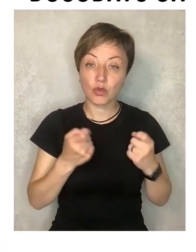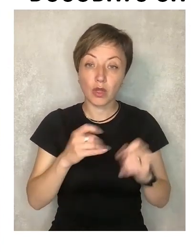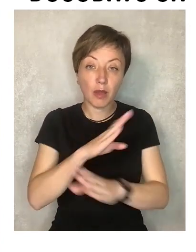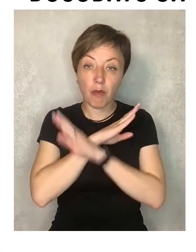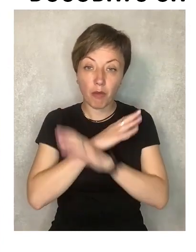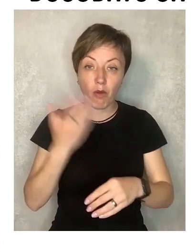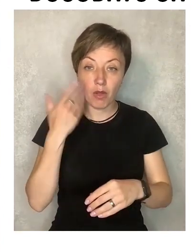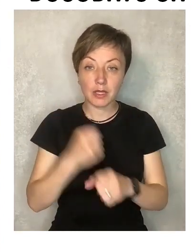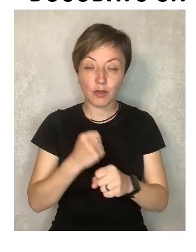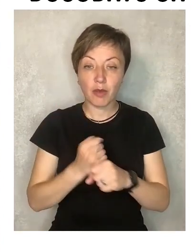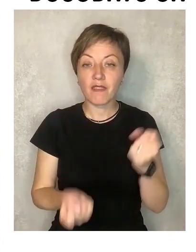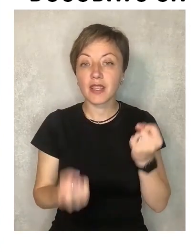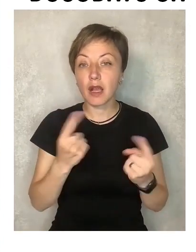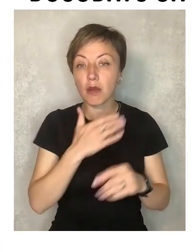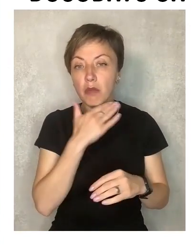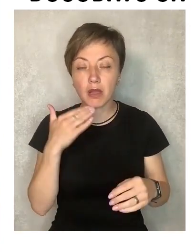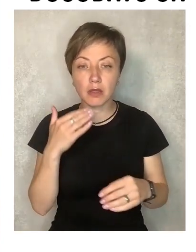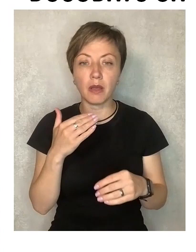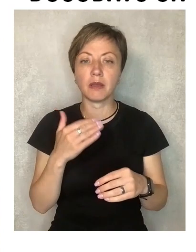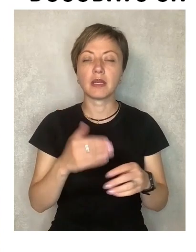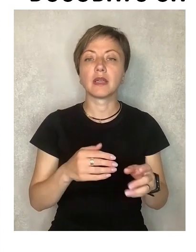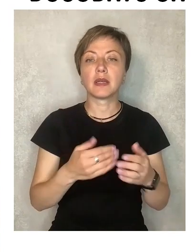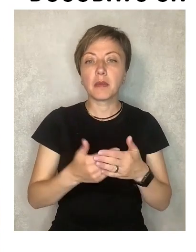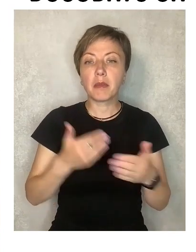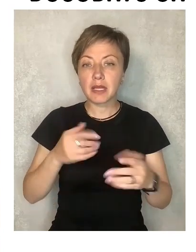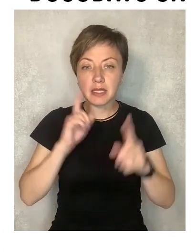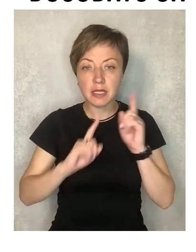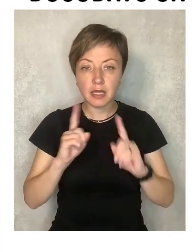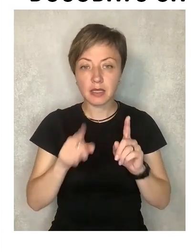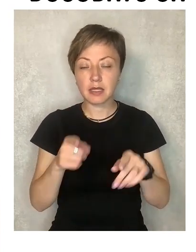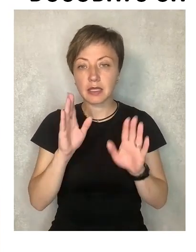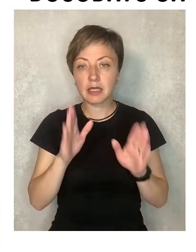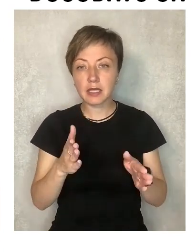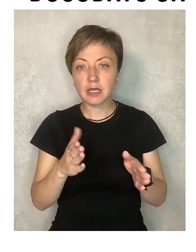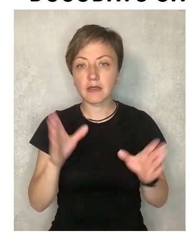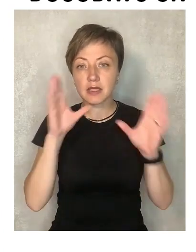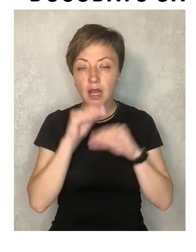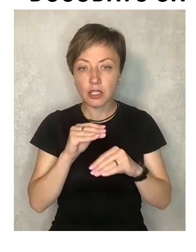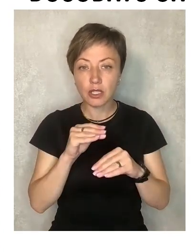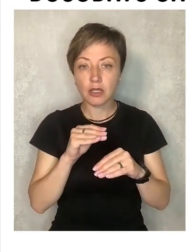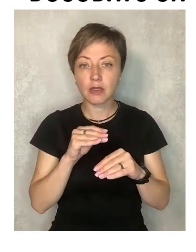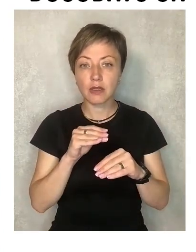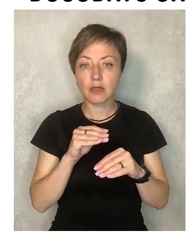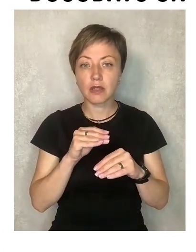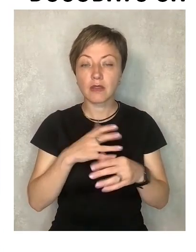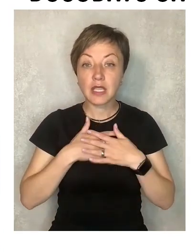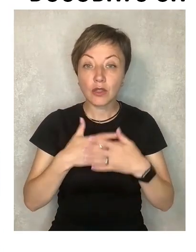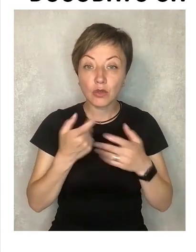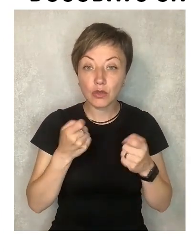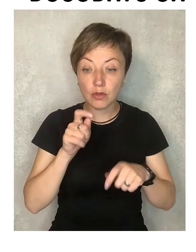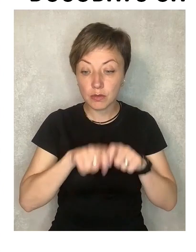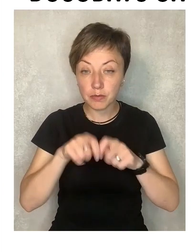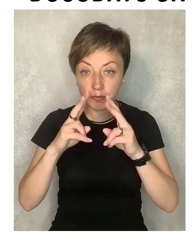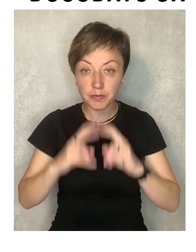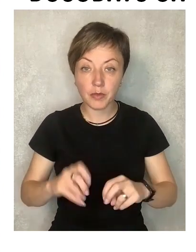їх виникає багато, вони виникають перед самою сесією. Ти тільки встигаєш там вздохнути і хоч щось проаналізувати. В тебе не